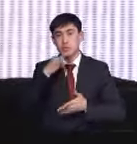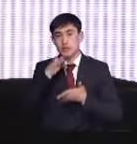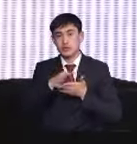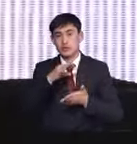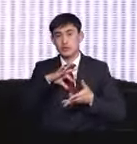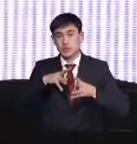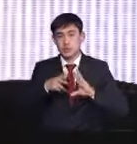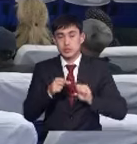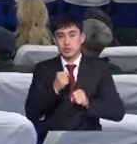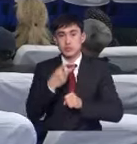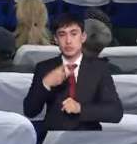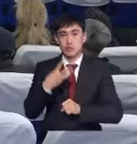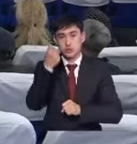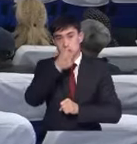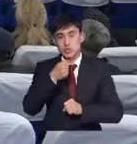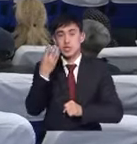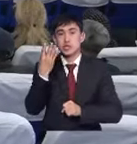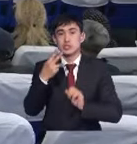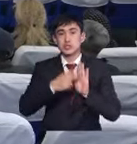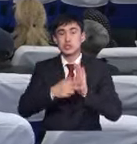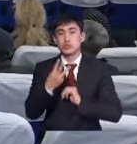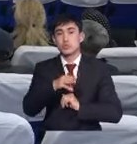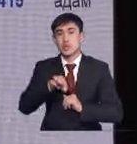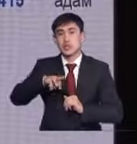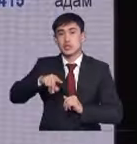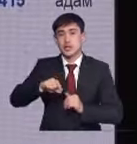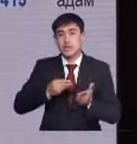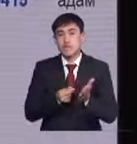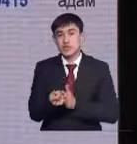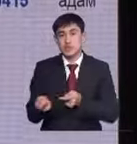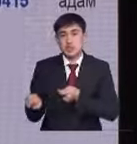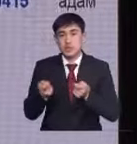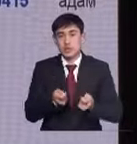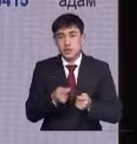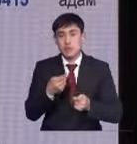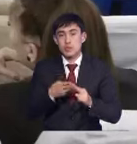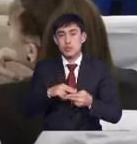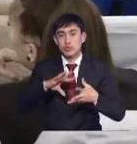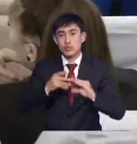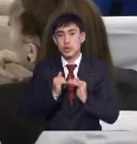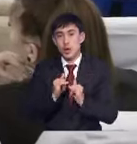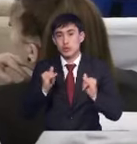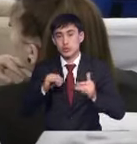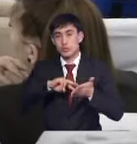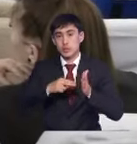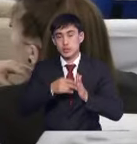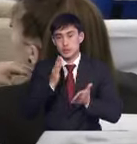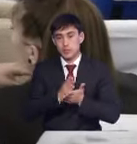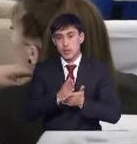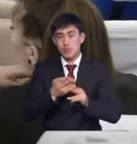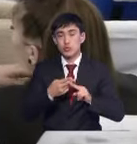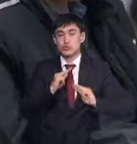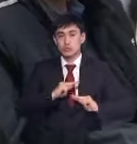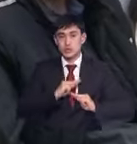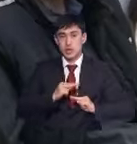Айтуынша 2023 жылы ауданға 84 миллиард теңгеге жуық инвестиция тартылған. Биыл бұл көлемді арттыру жоспарланыпты. Енді бұл